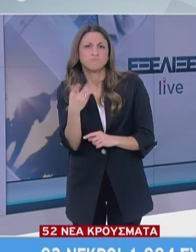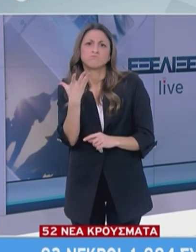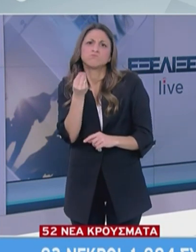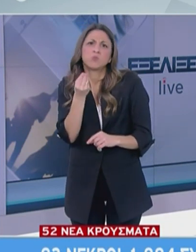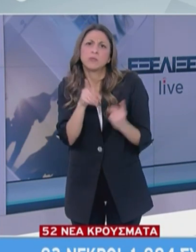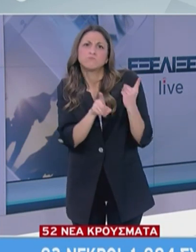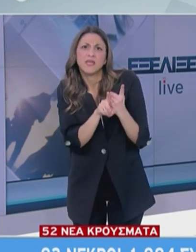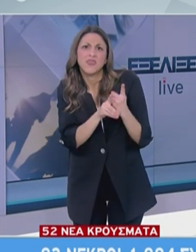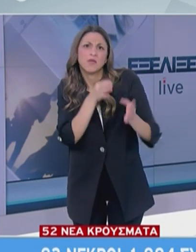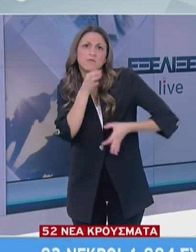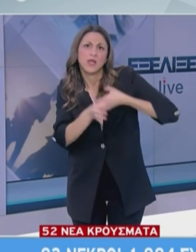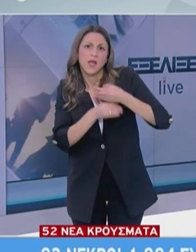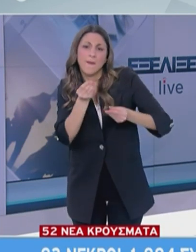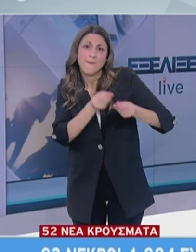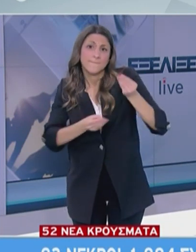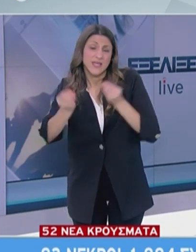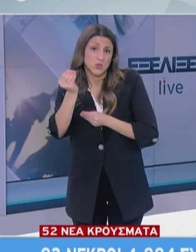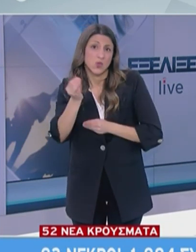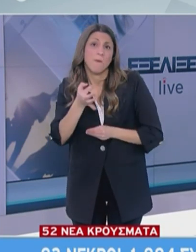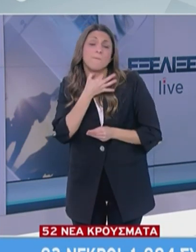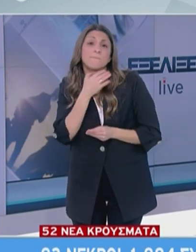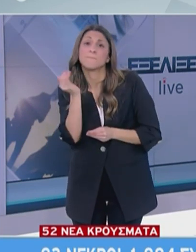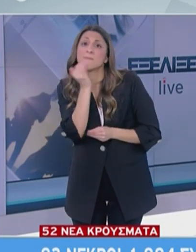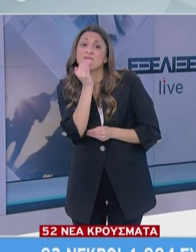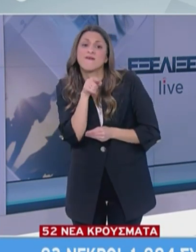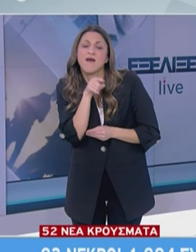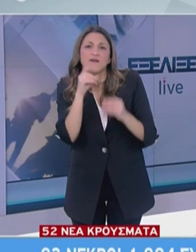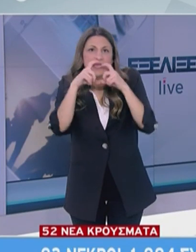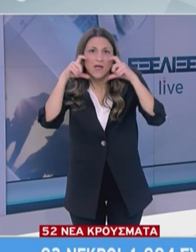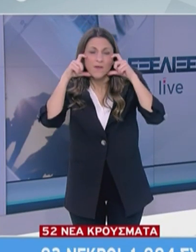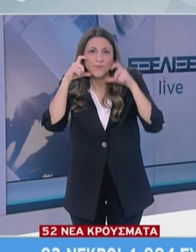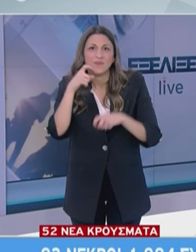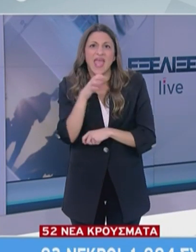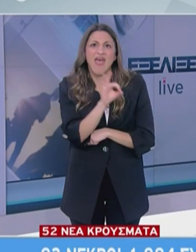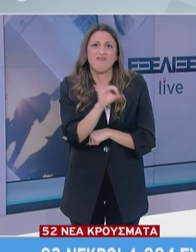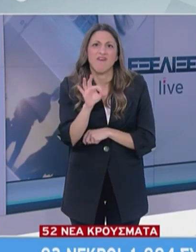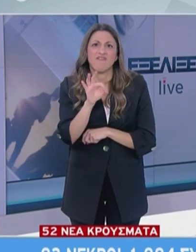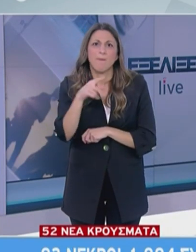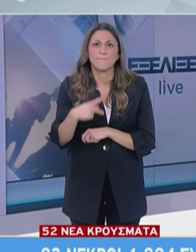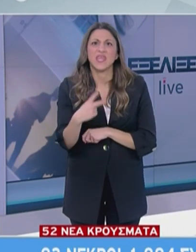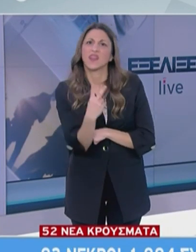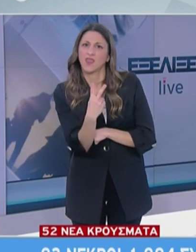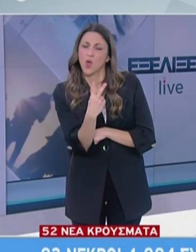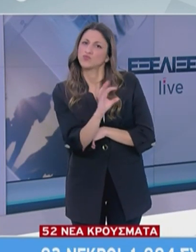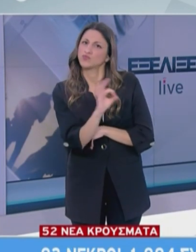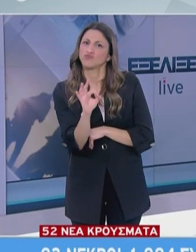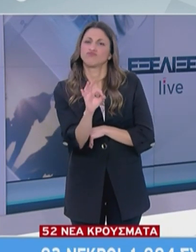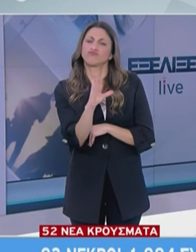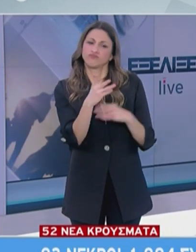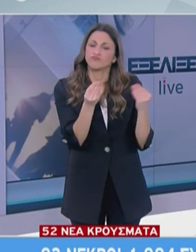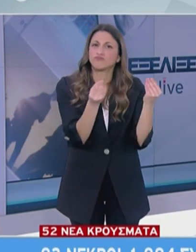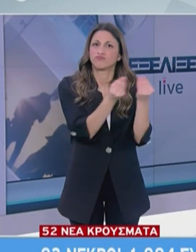γραμμή της μάχης, κυρίως στις μονάδες εντατικής θεραπείας, οι FFP2 μάσκες πληρούν όλες τις